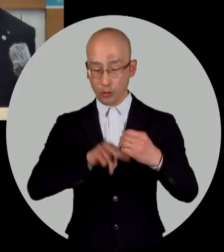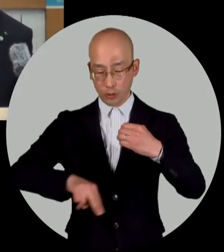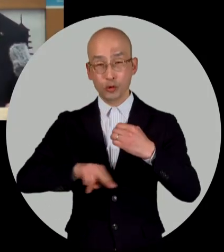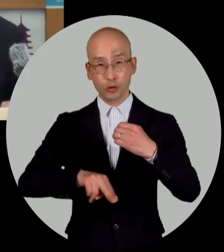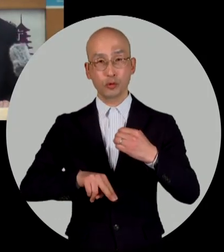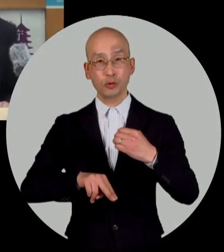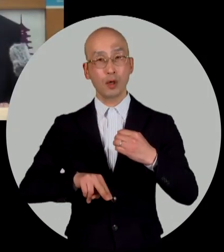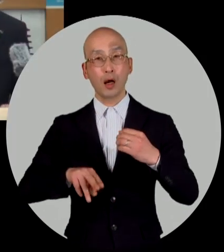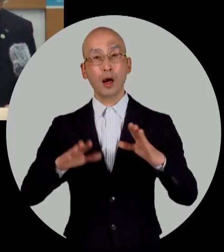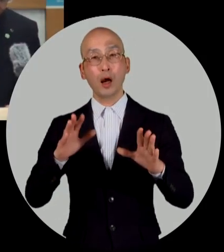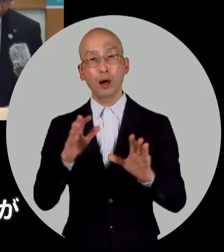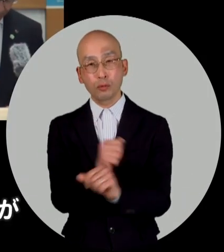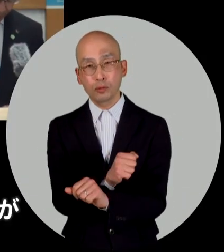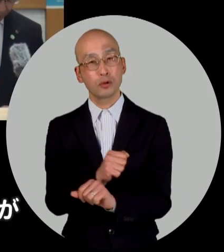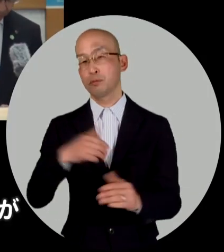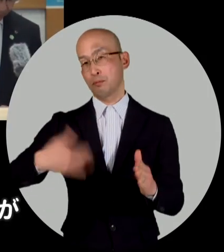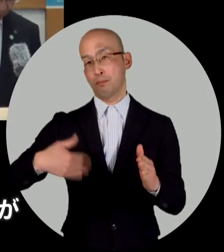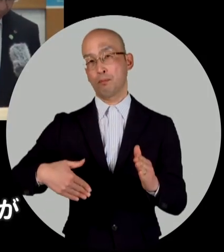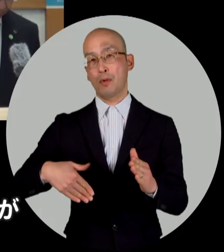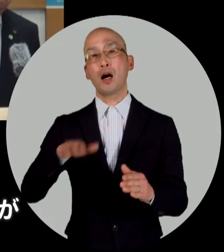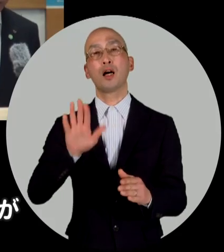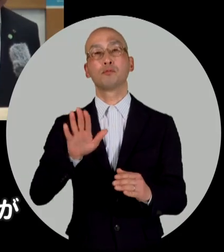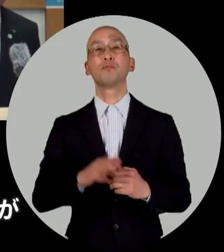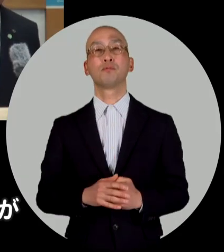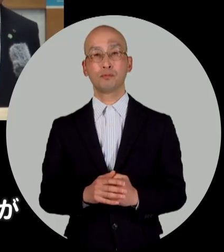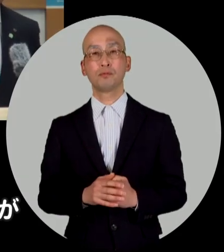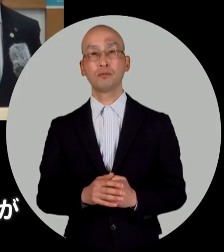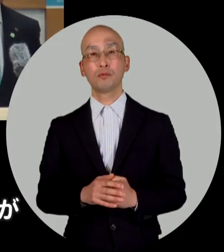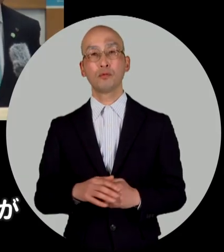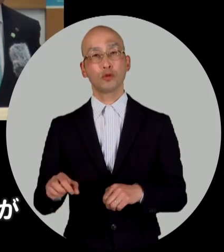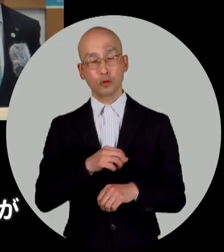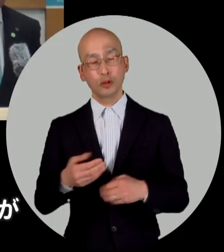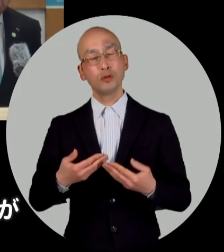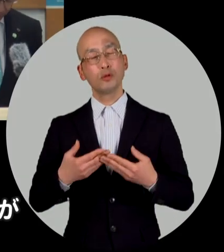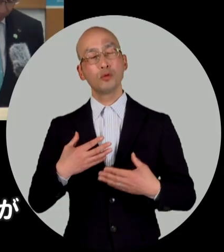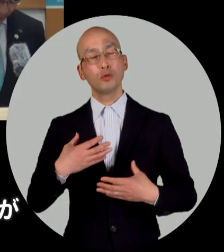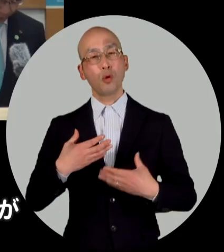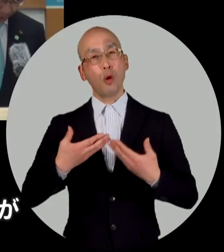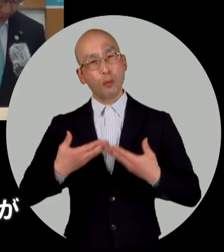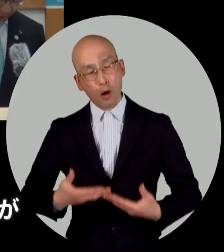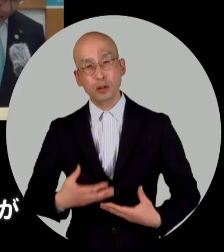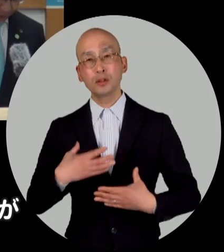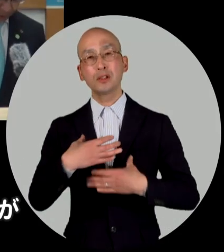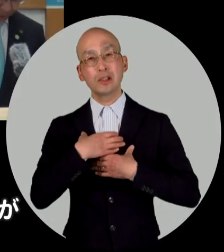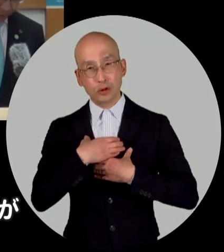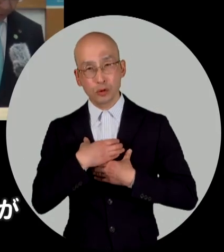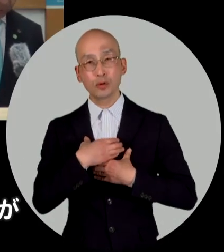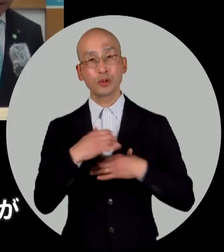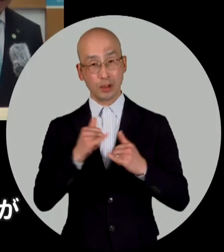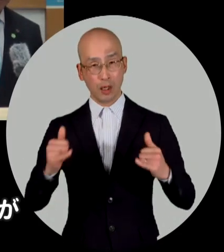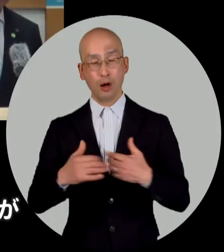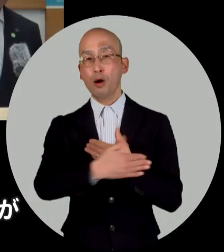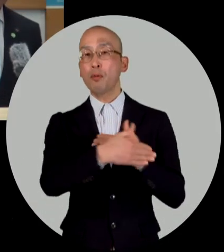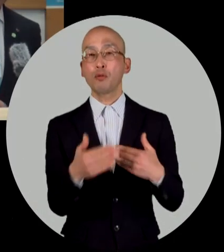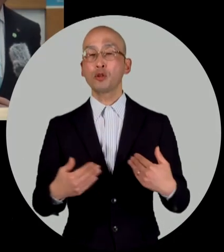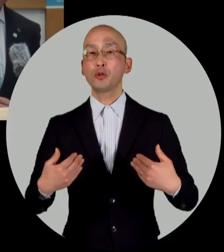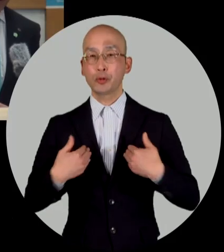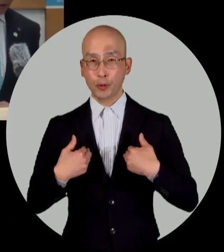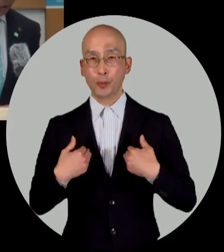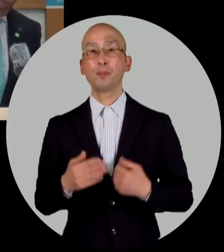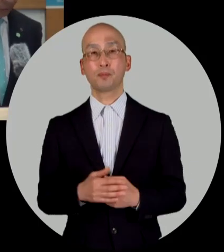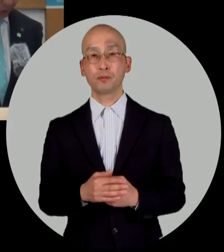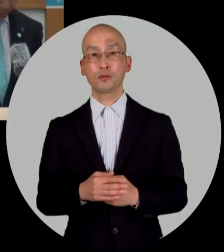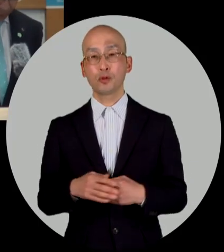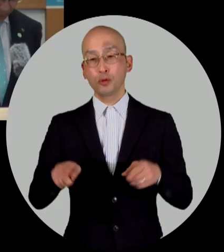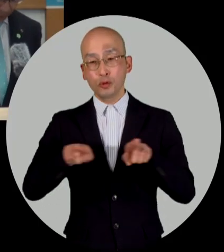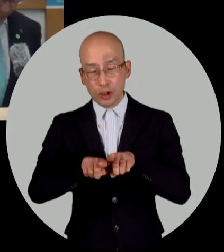存在をしておりますので、そのあたりにつきましては、特に重症化リスクの高い方を守っていくということは、ウィズコロナ社